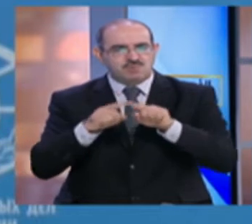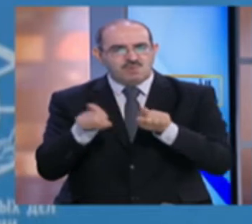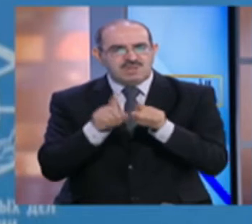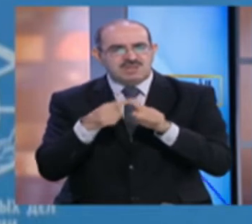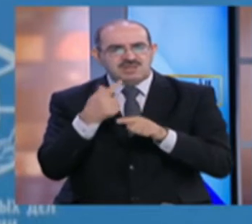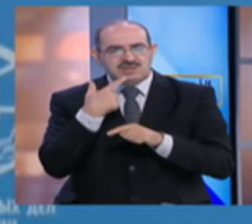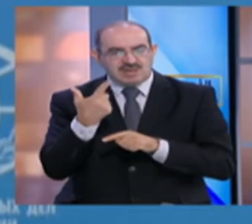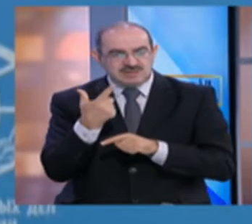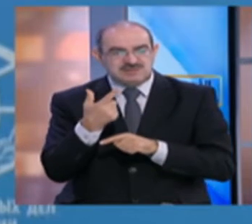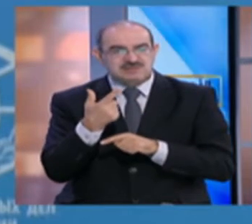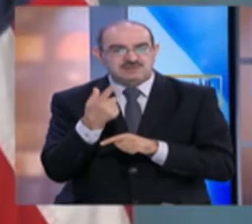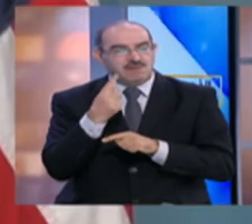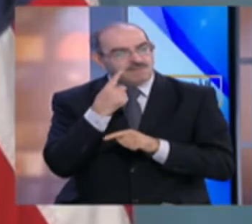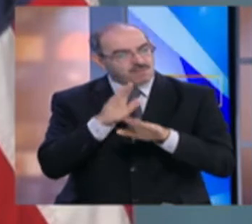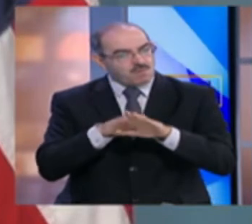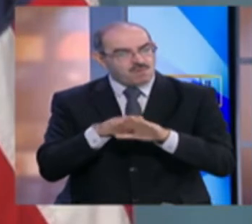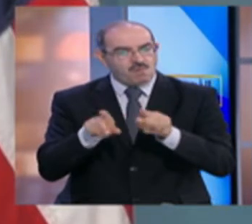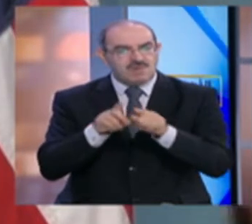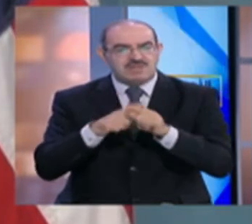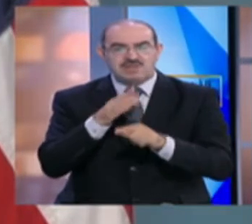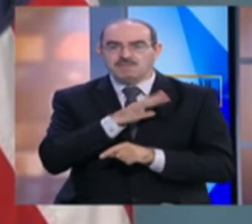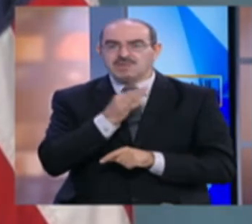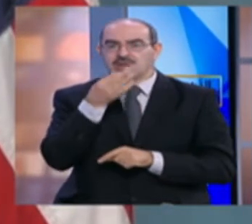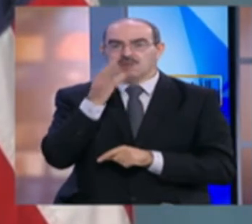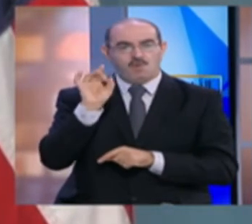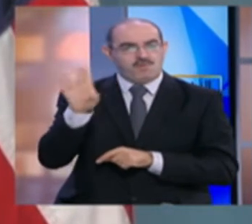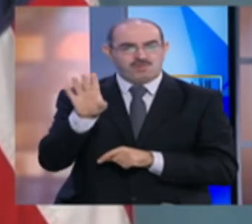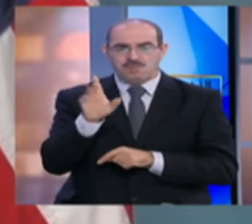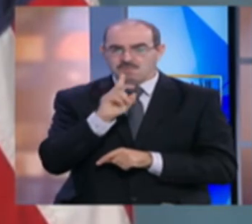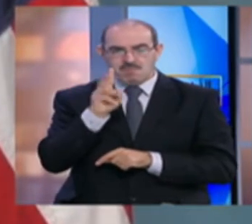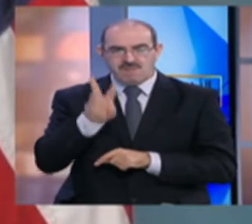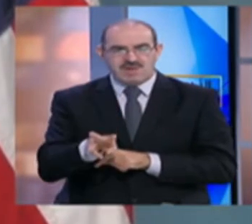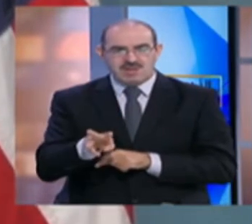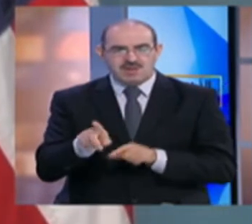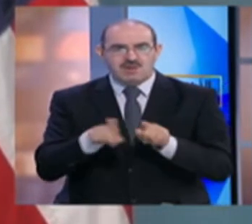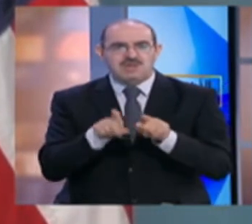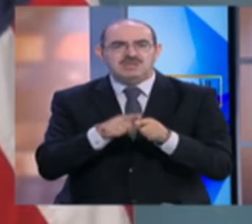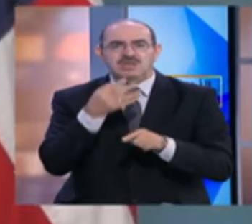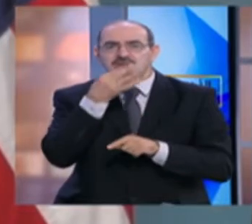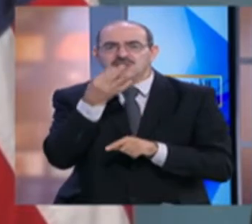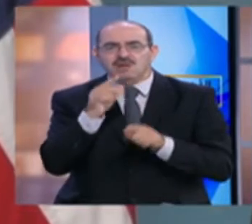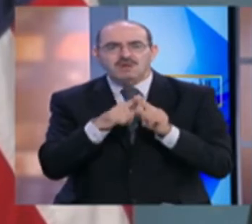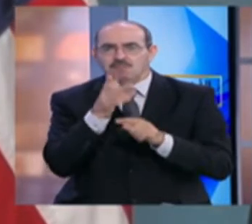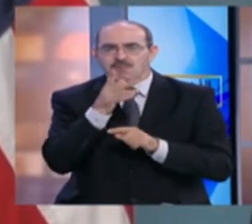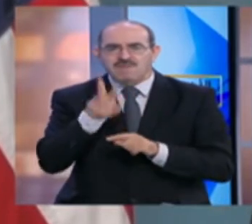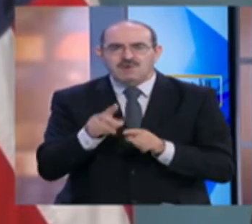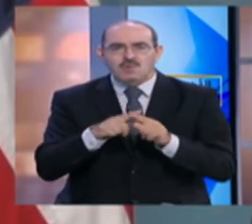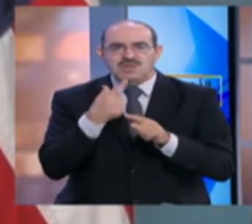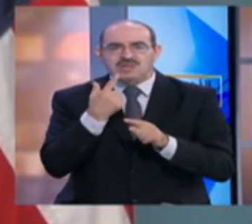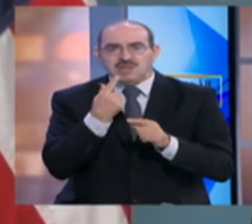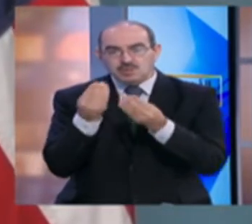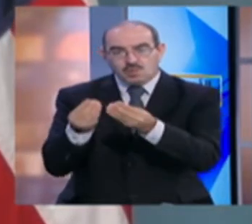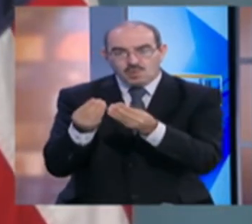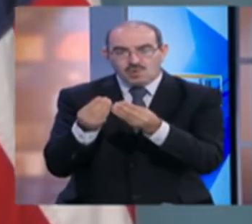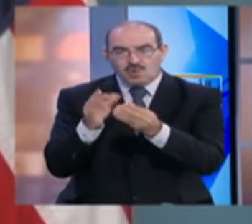الجمرة الخبيثة، وهو ما نفته واشنطن التي رفضت من جانب آخر مقترحا بولندي لشحن مقاتلات من